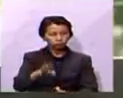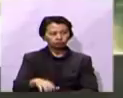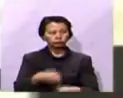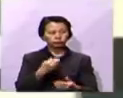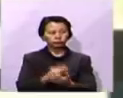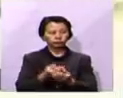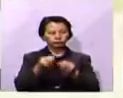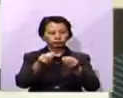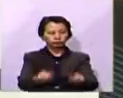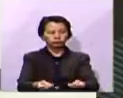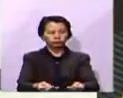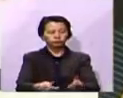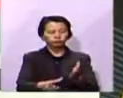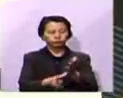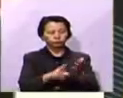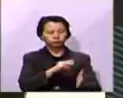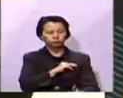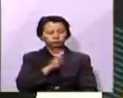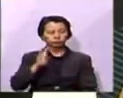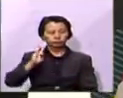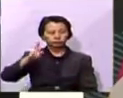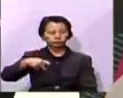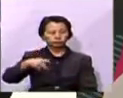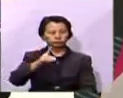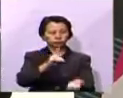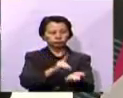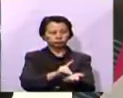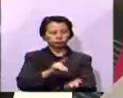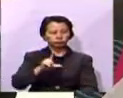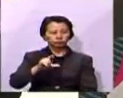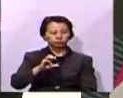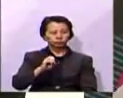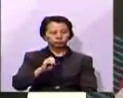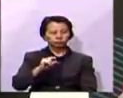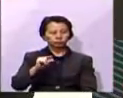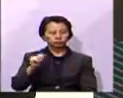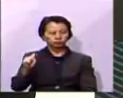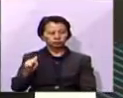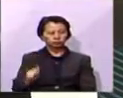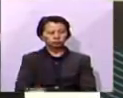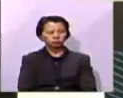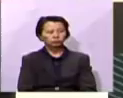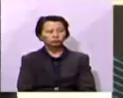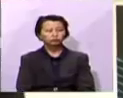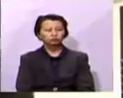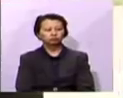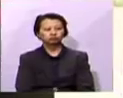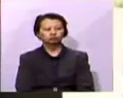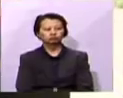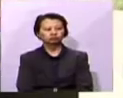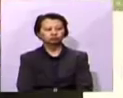Insentif disampaikan oleh Timbalan Menteri Wilayah Persekutuan Datuk Dr. Loga Bala Mohan.